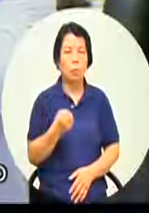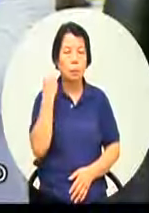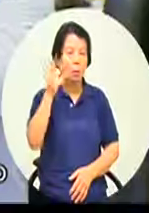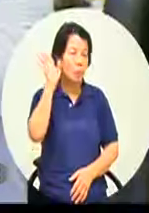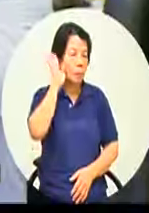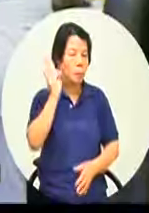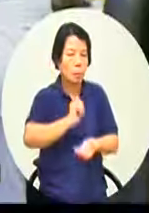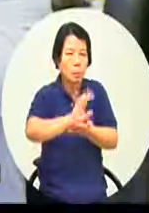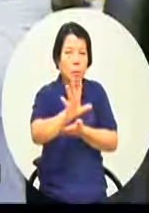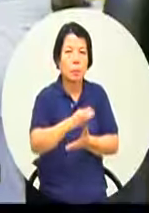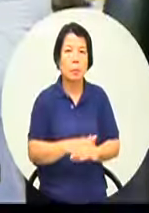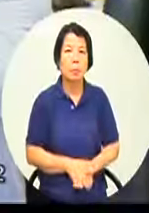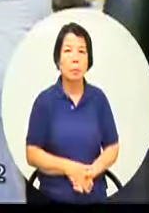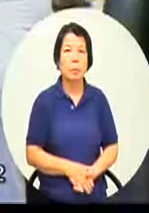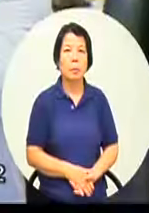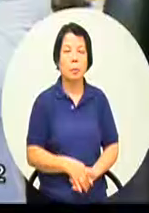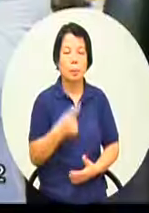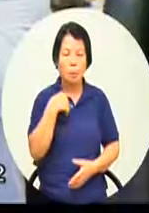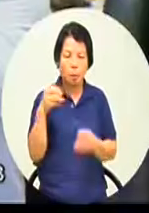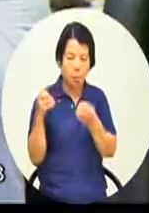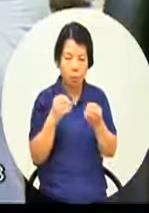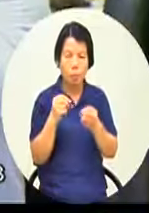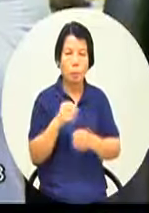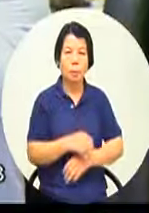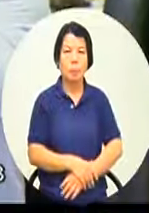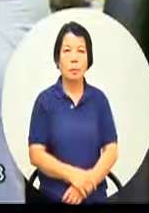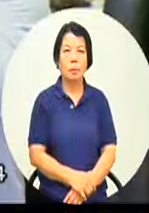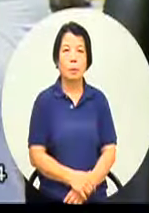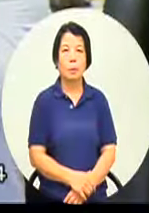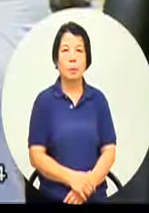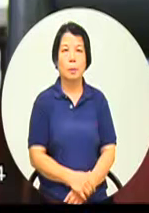家可以出来讨论。